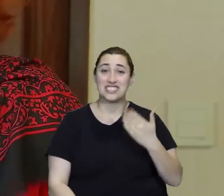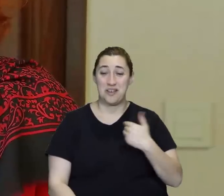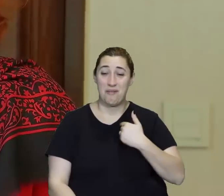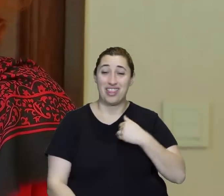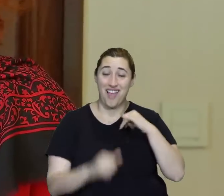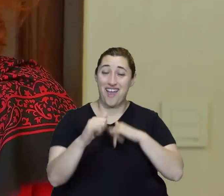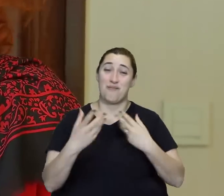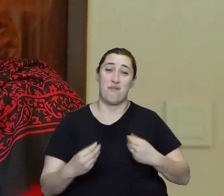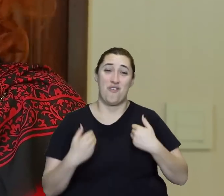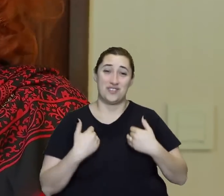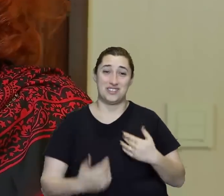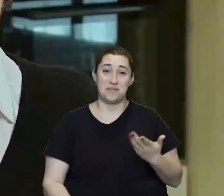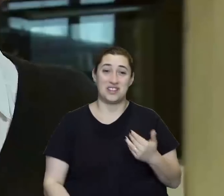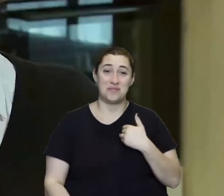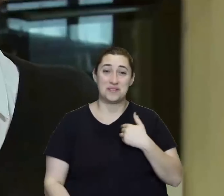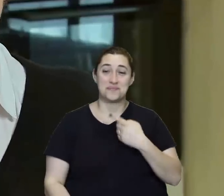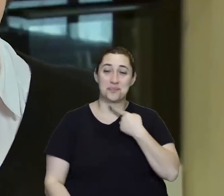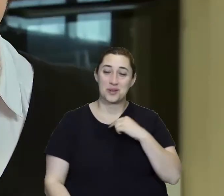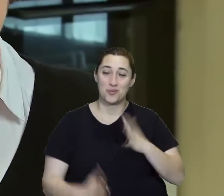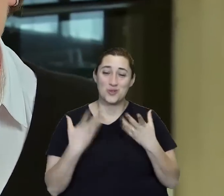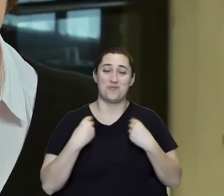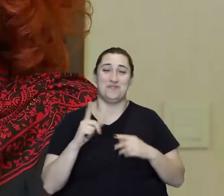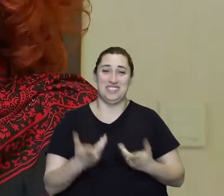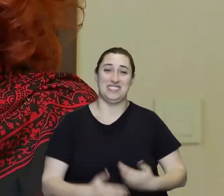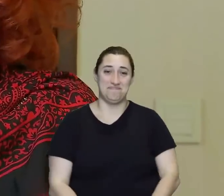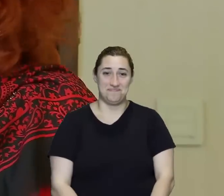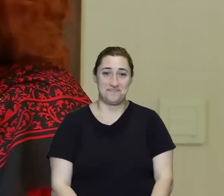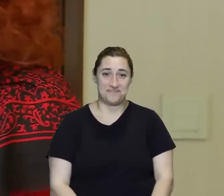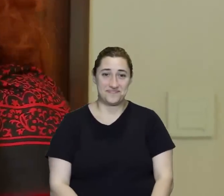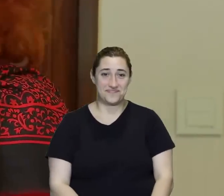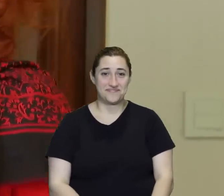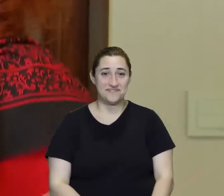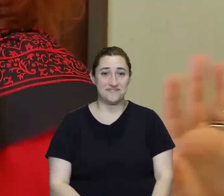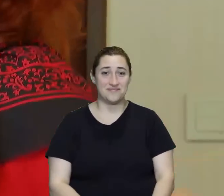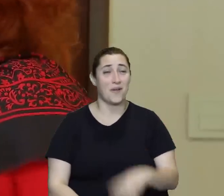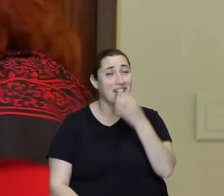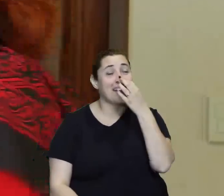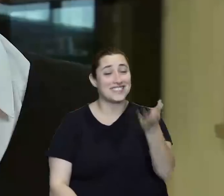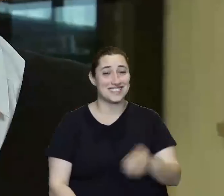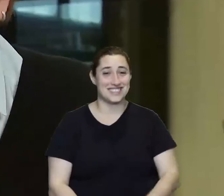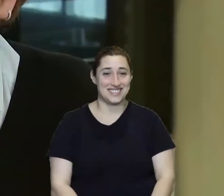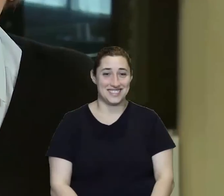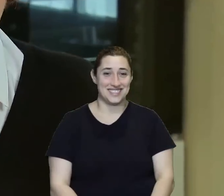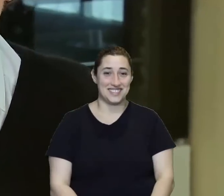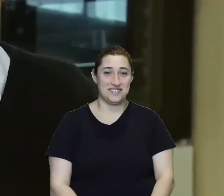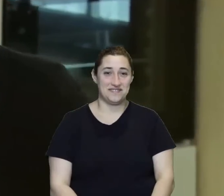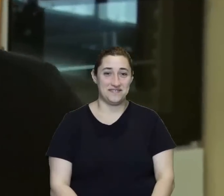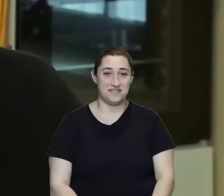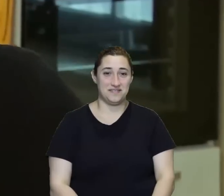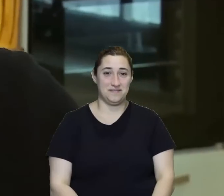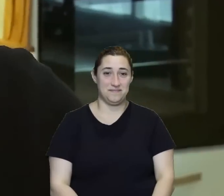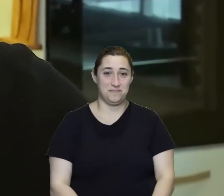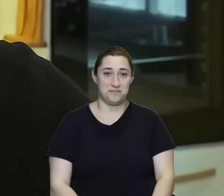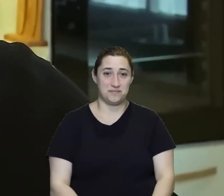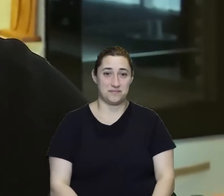biraz da bana gelse. Yani benim de iştahım birazcık kesilse. Kolay gelsin. Gidiyor. Hediye gülümseyerek